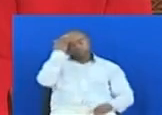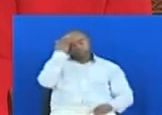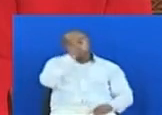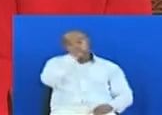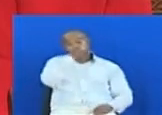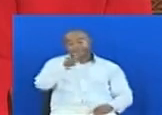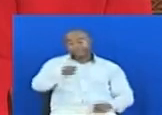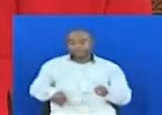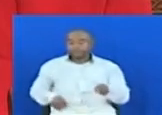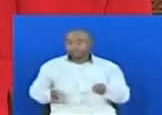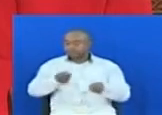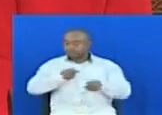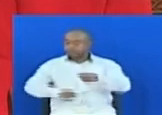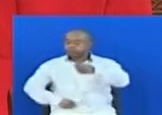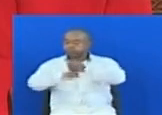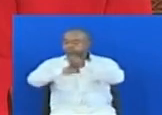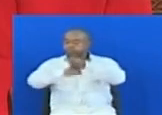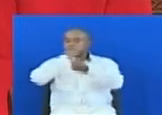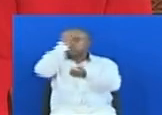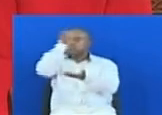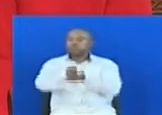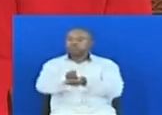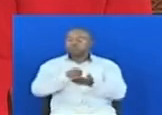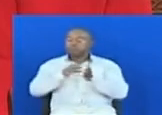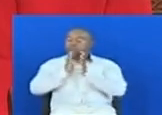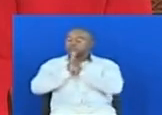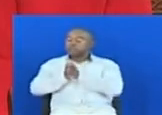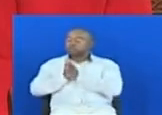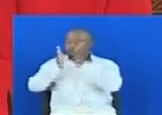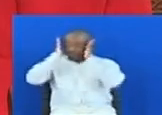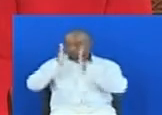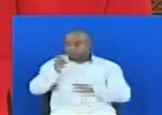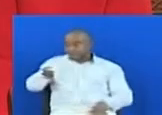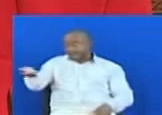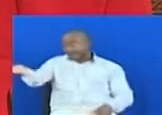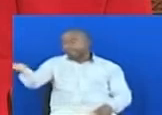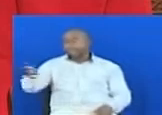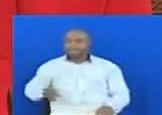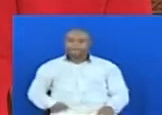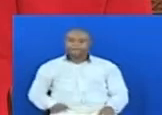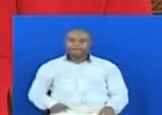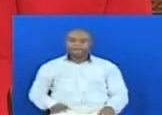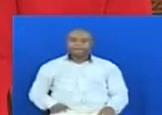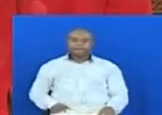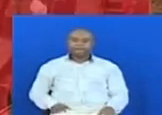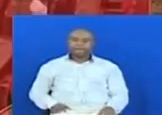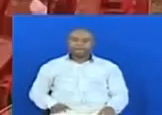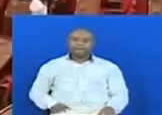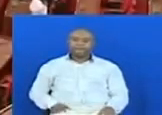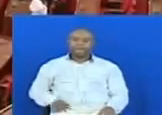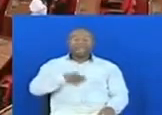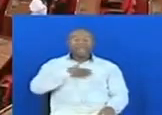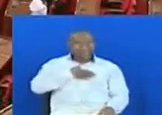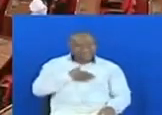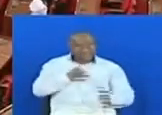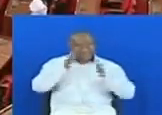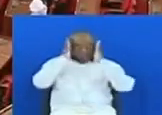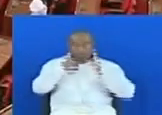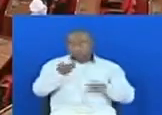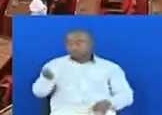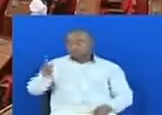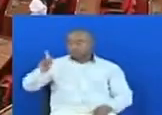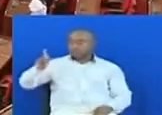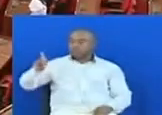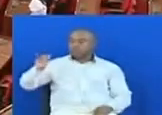Watanzania. Naunga mkono Azimio. Nashukuru sana Mheshimiwa Spika. Asante sana Mheshimiwa Alan Kiula